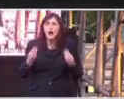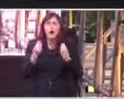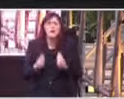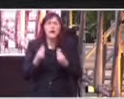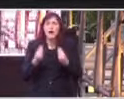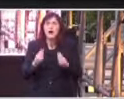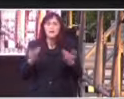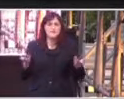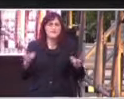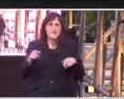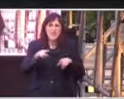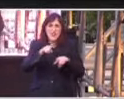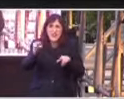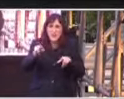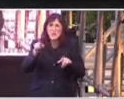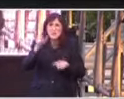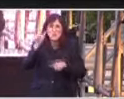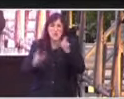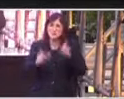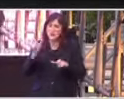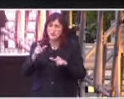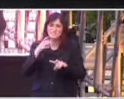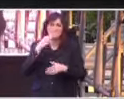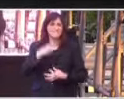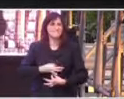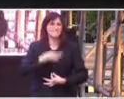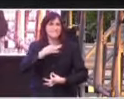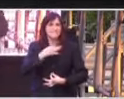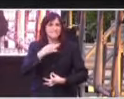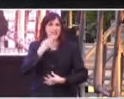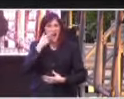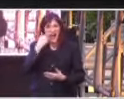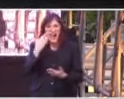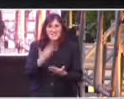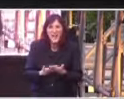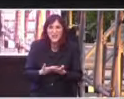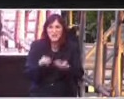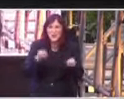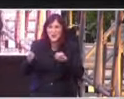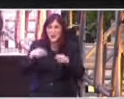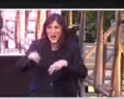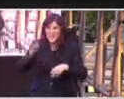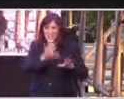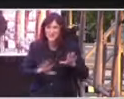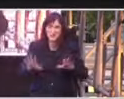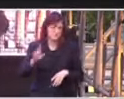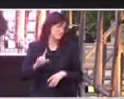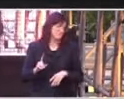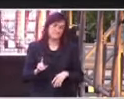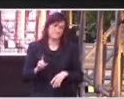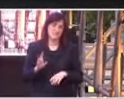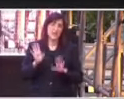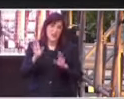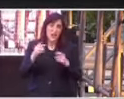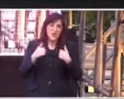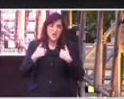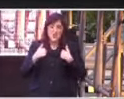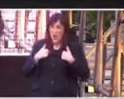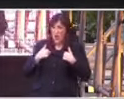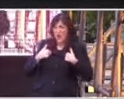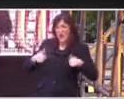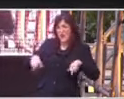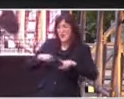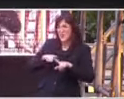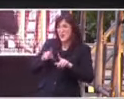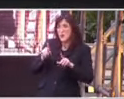grazia di Dio per governare questa regione Insomma noi non siamo come loro lo avete visto E potrei continuare a lungo